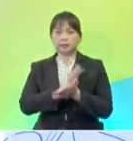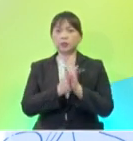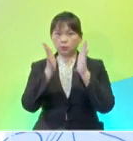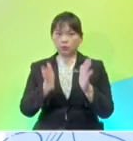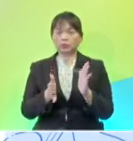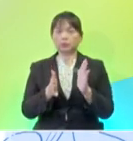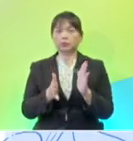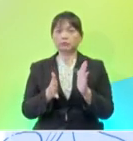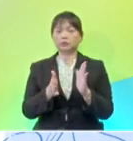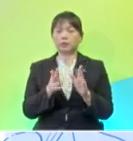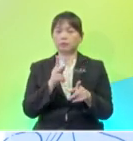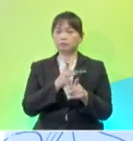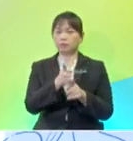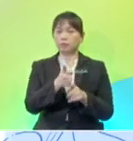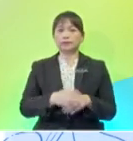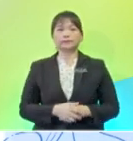ya